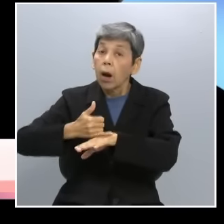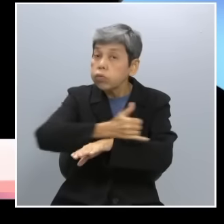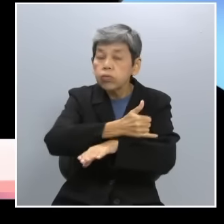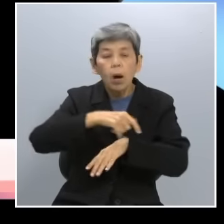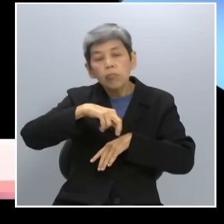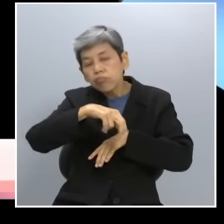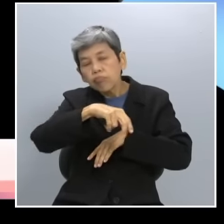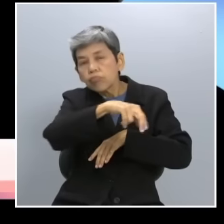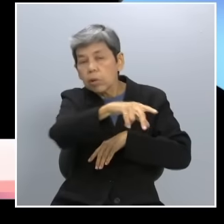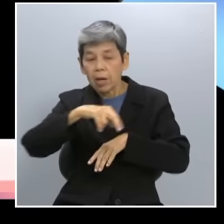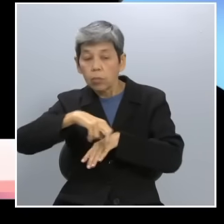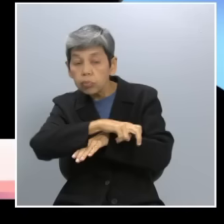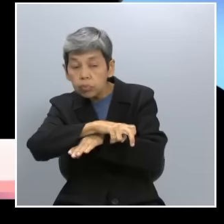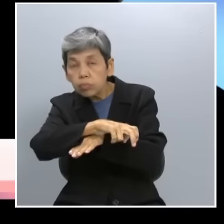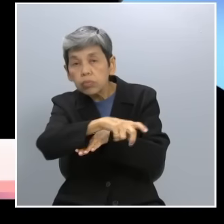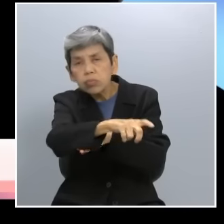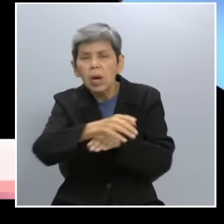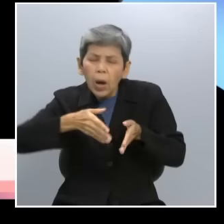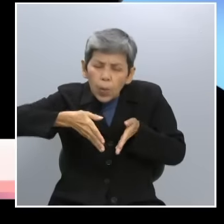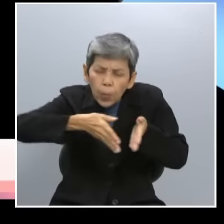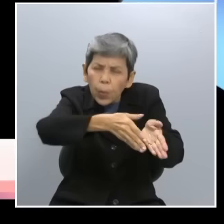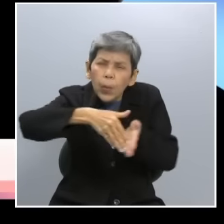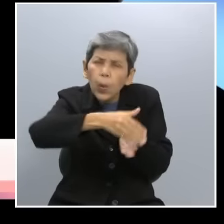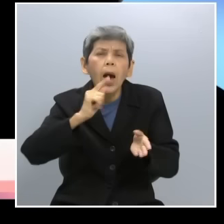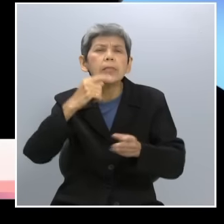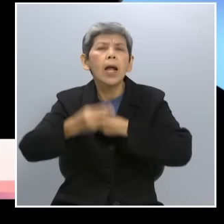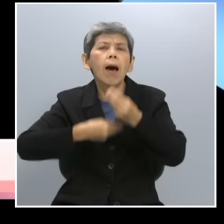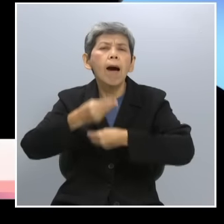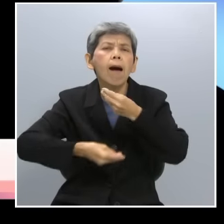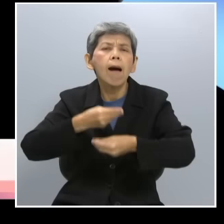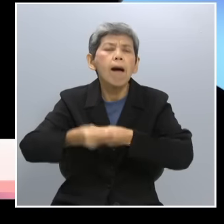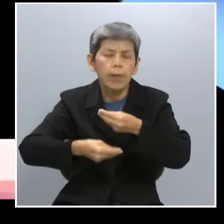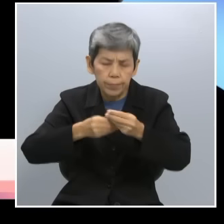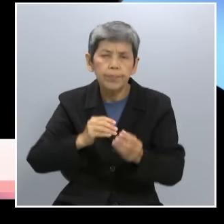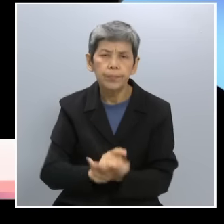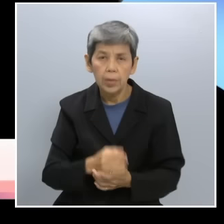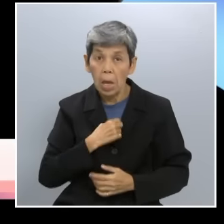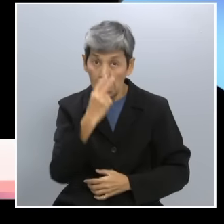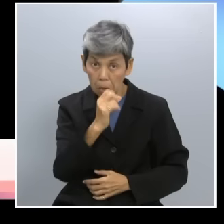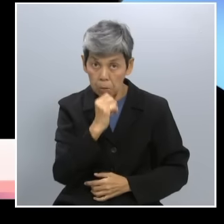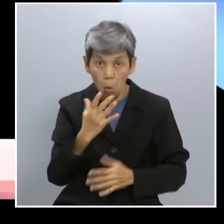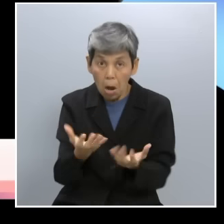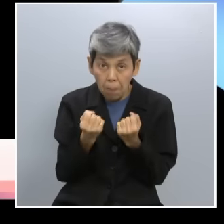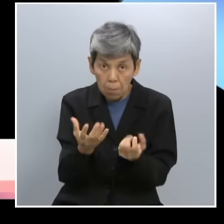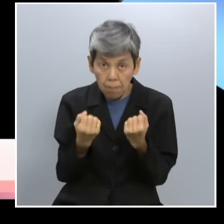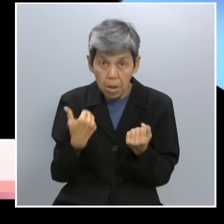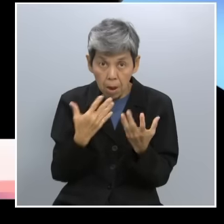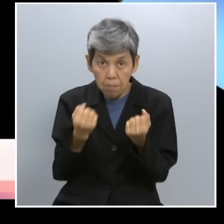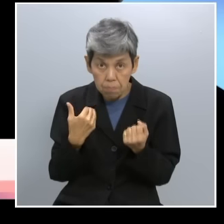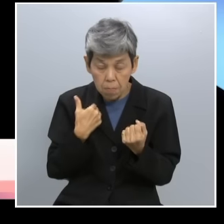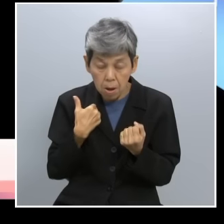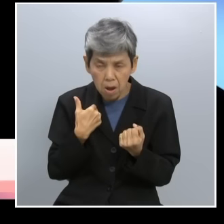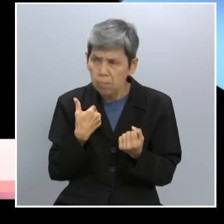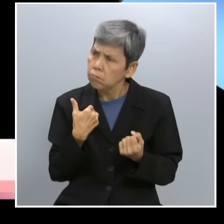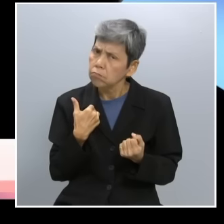เดินไปในตอกของซอยเล็กๆของตลาดโต้รุ่งอแล้วเห็นมั้ยว่ามีคนมารับมั้ยอะไรอย่างเงี้ยมีมีมั้ยฮะ